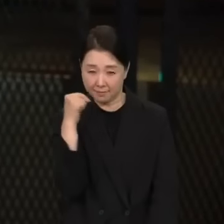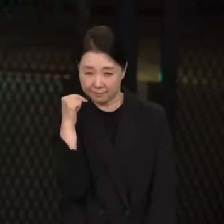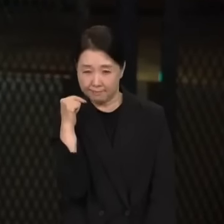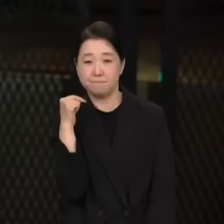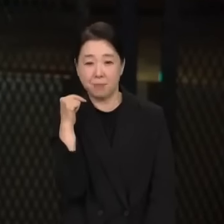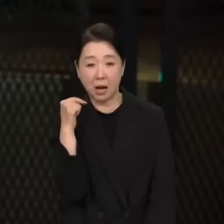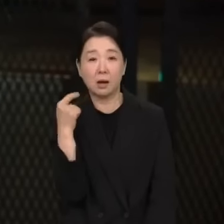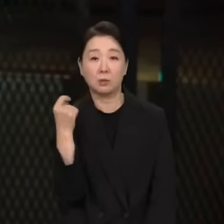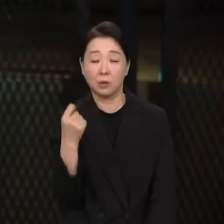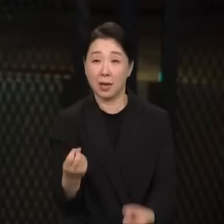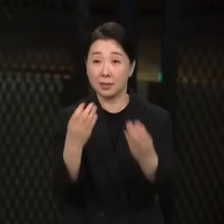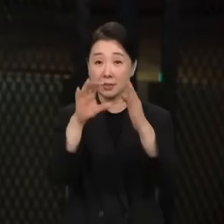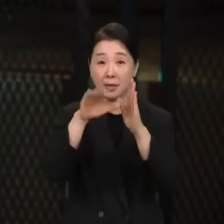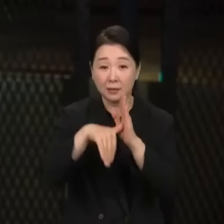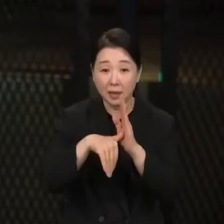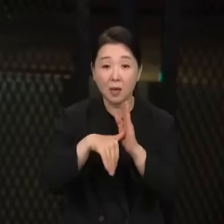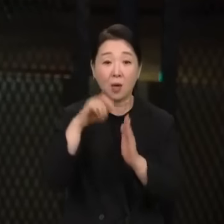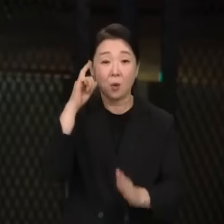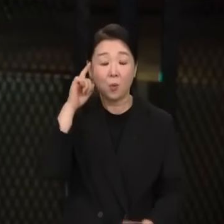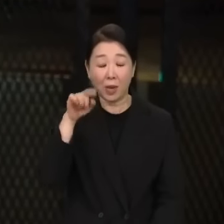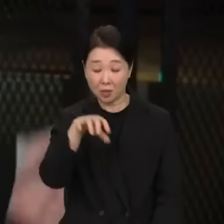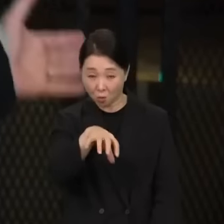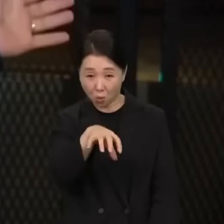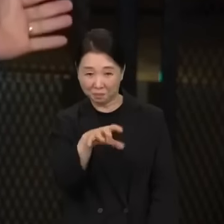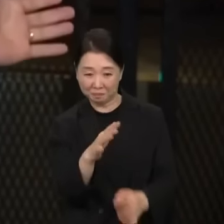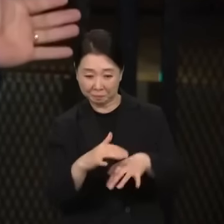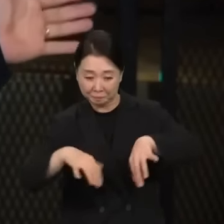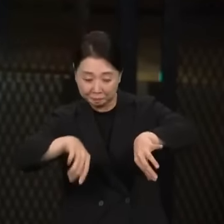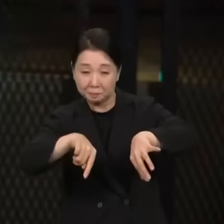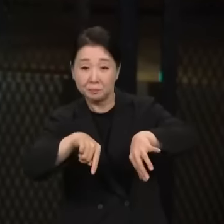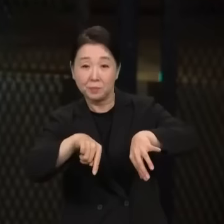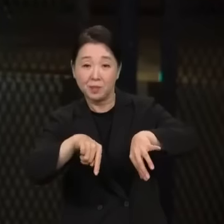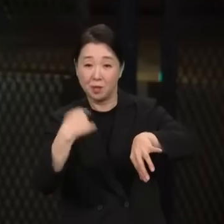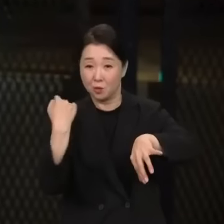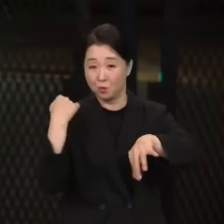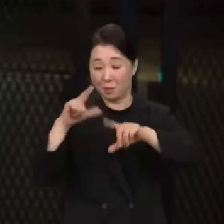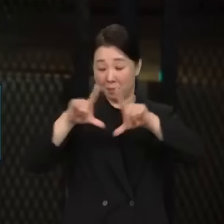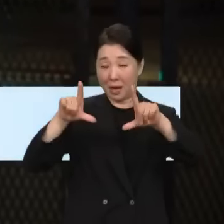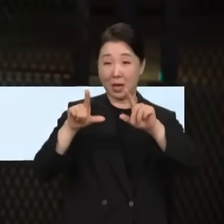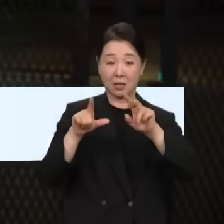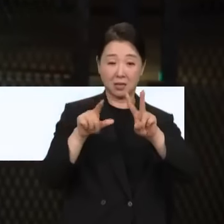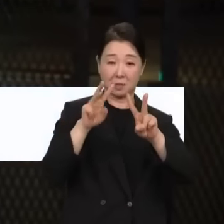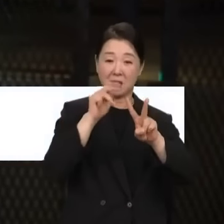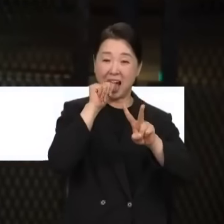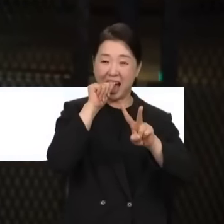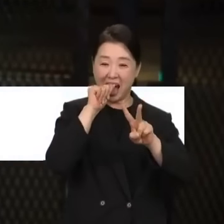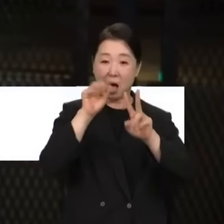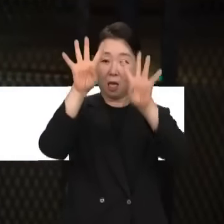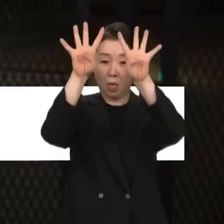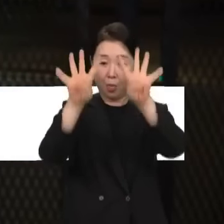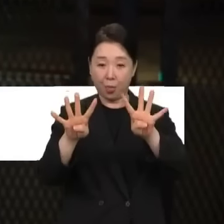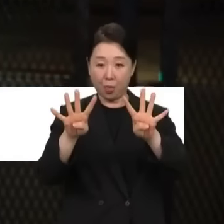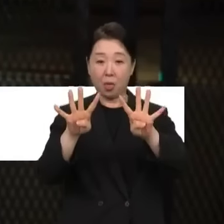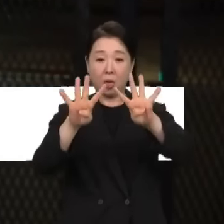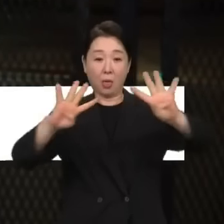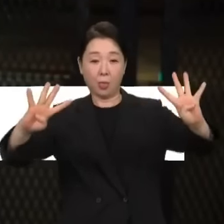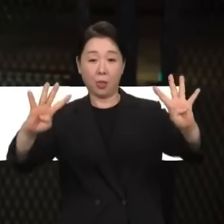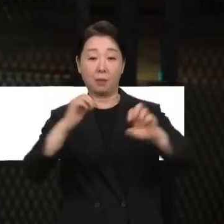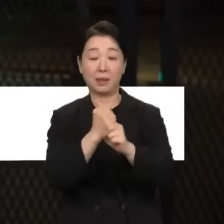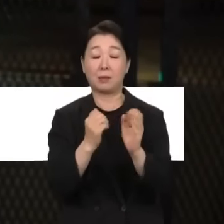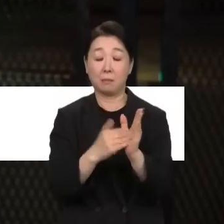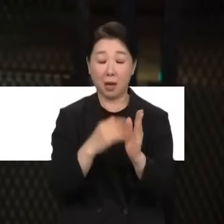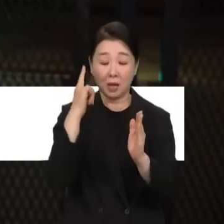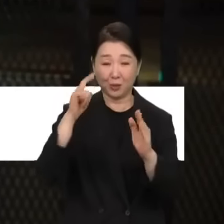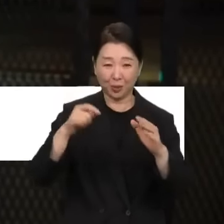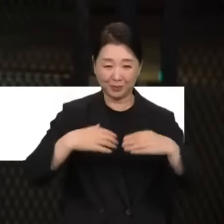강화되면서 행사장인 파이서브 포럼 주변에는 지금 제 뒤로 보시는 것처럼 2m 높이의 철제 펜스로 완전히 둘렀고요. 또